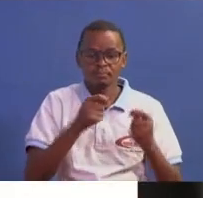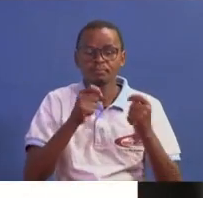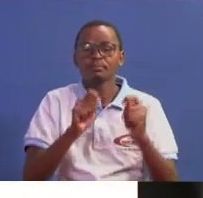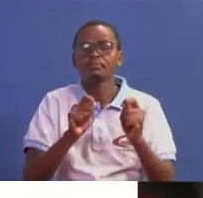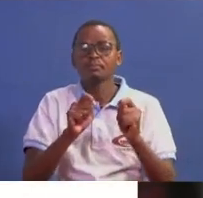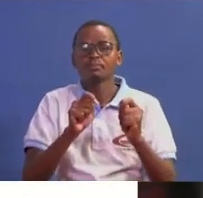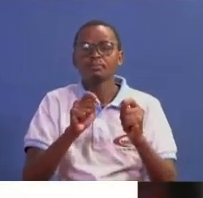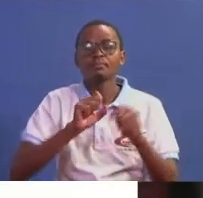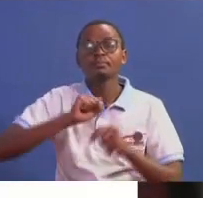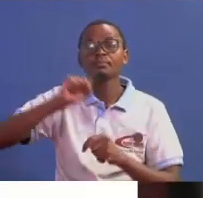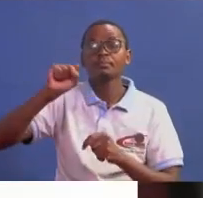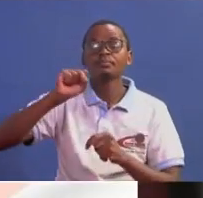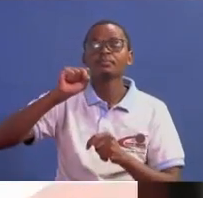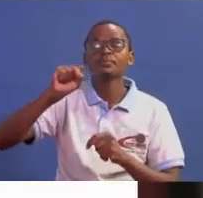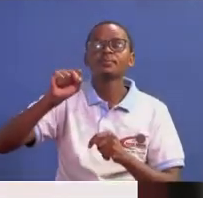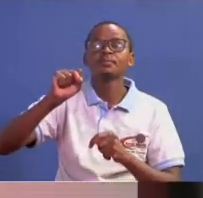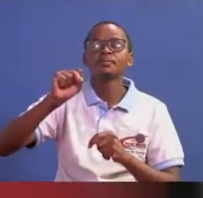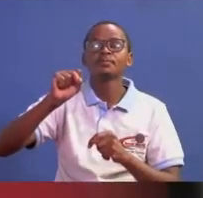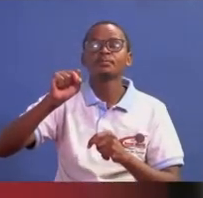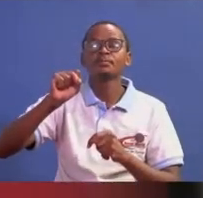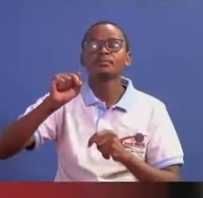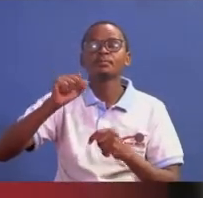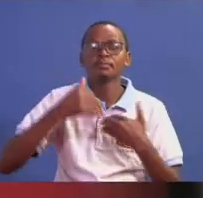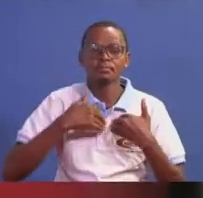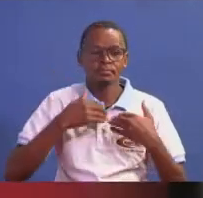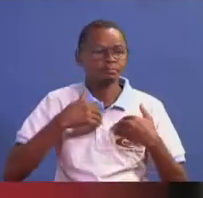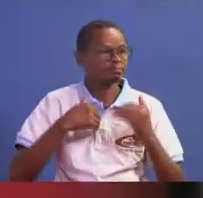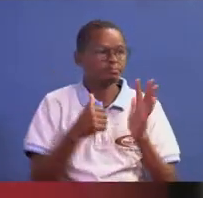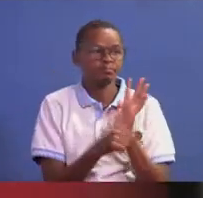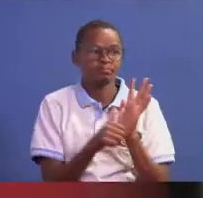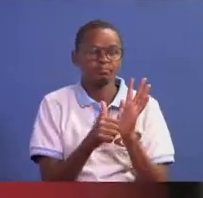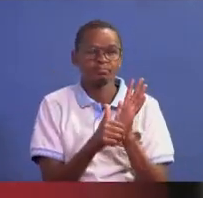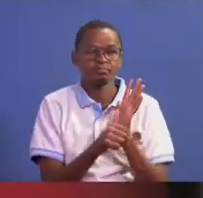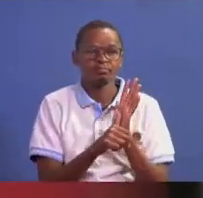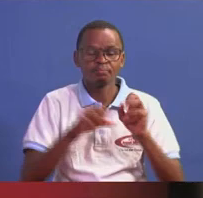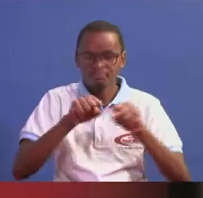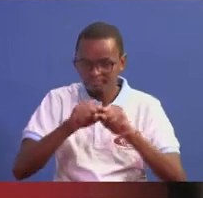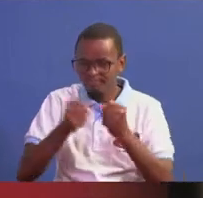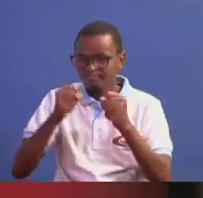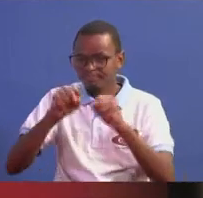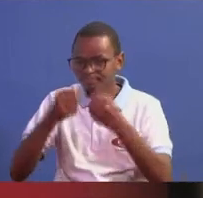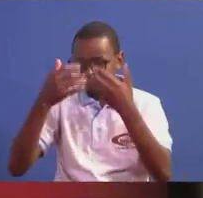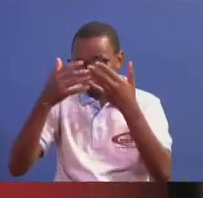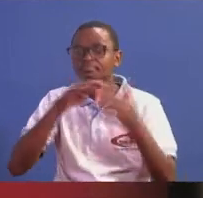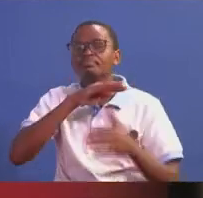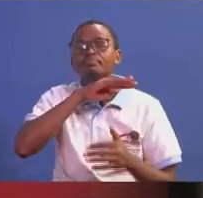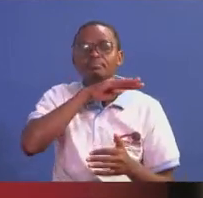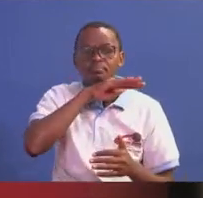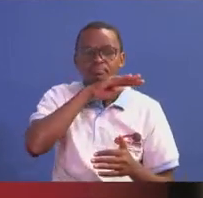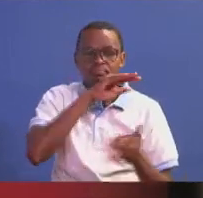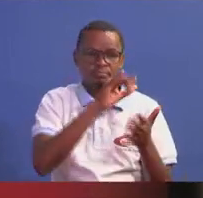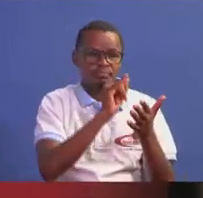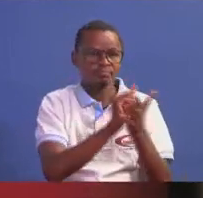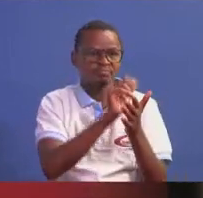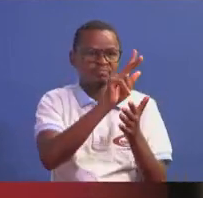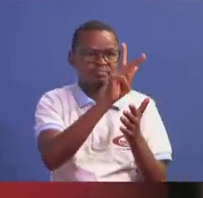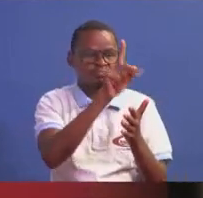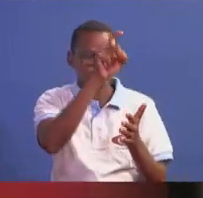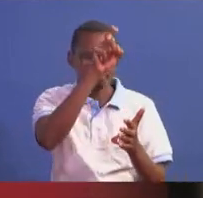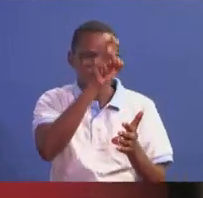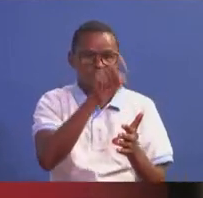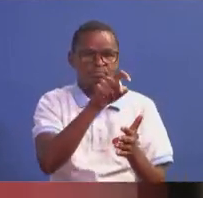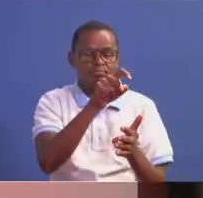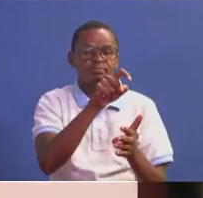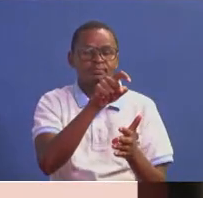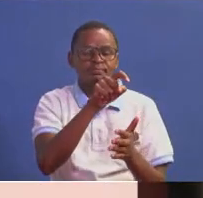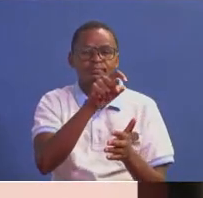kujitahidi sana katika siasa zetu zikuwe siasa ambazo hazina mchafuko. Machafuko ya kupoteza maisha ni kitu ambayo kama Wakenya